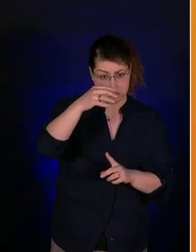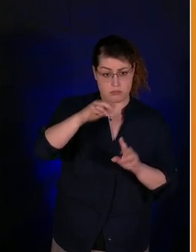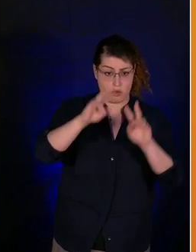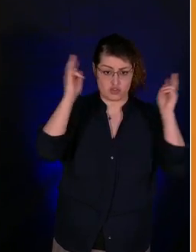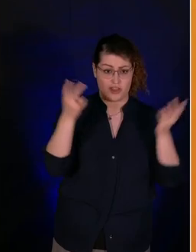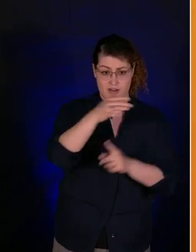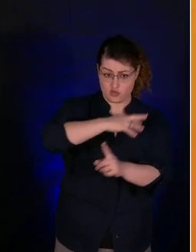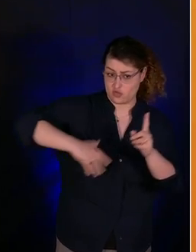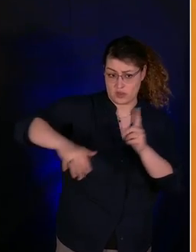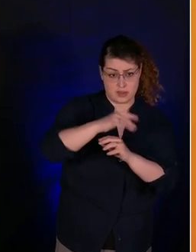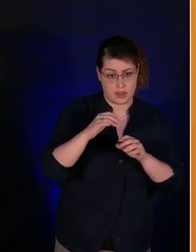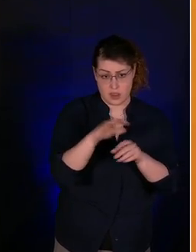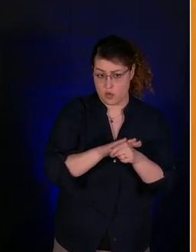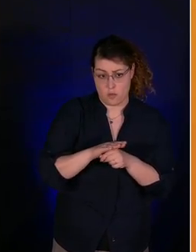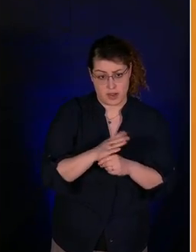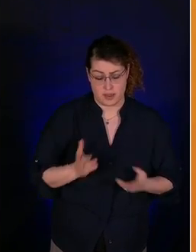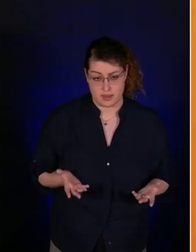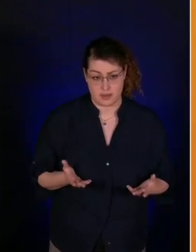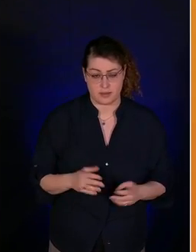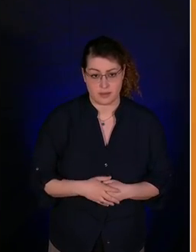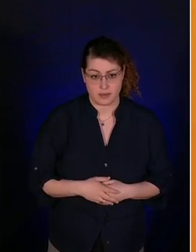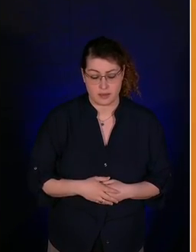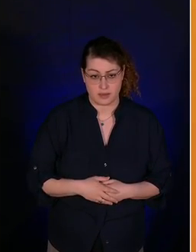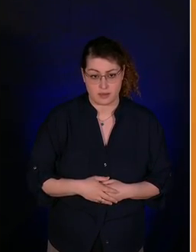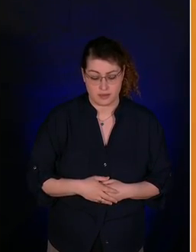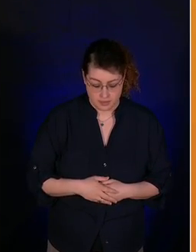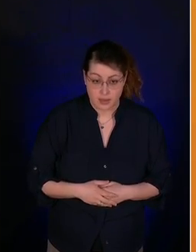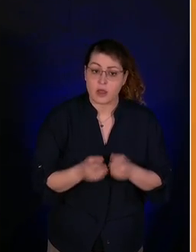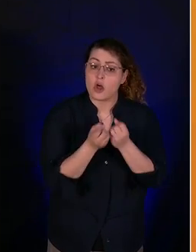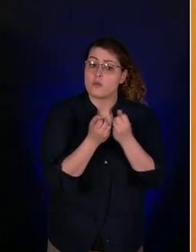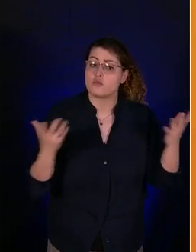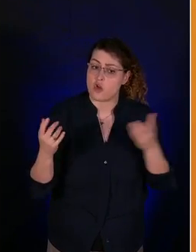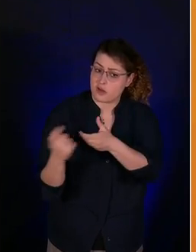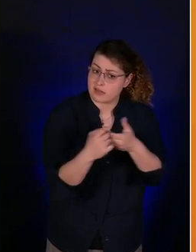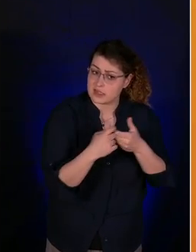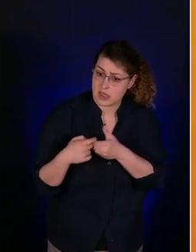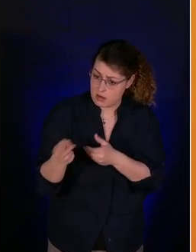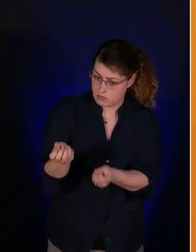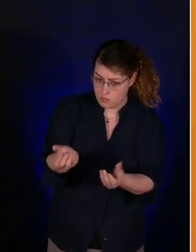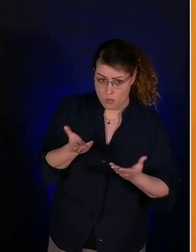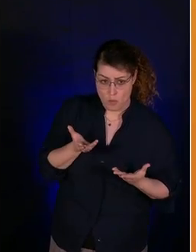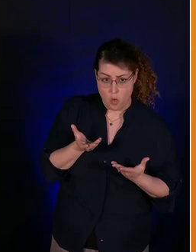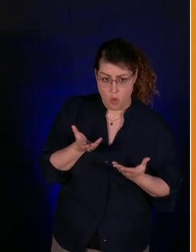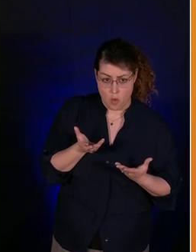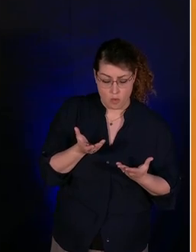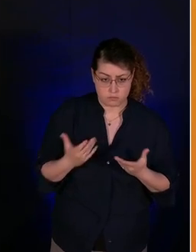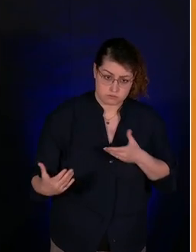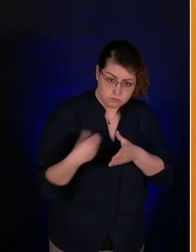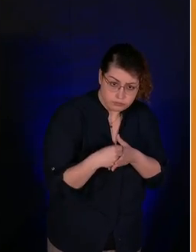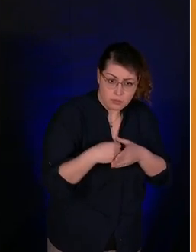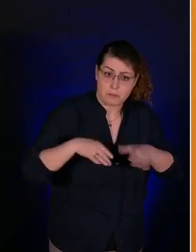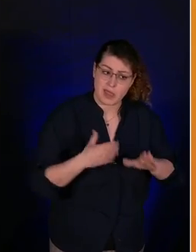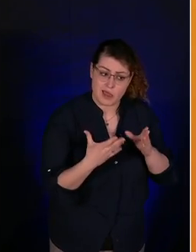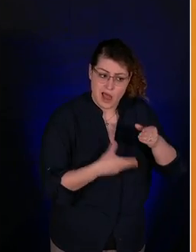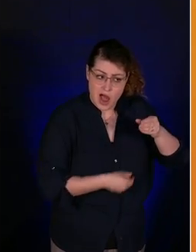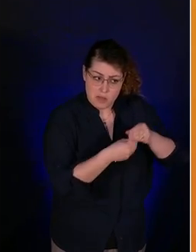tout entière. Plusieurs syndicats ont adressé des contributions sans forcément faire d'amendements